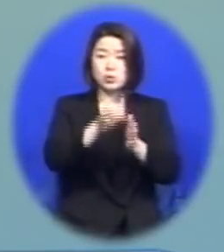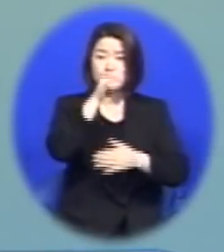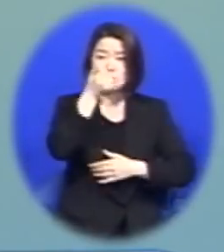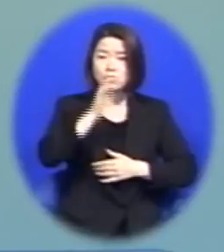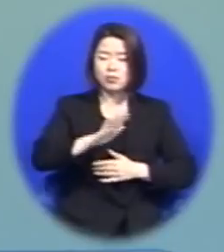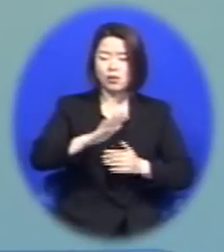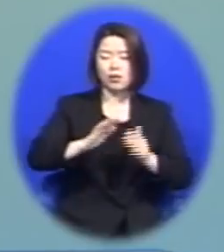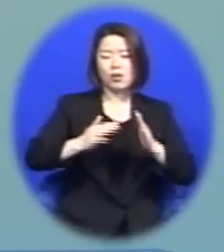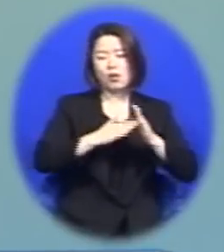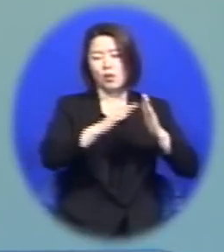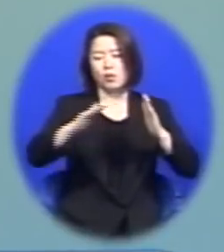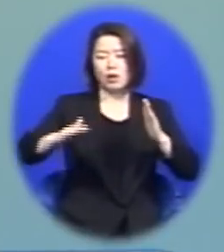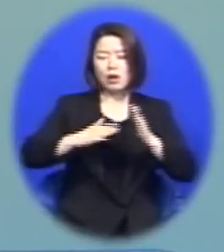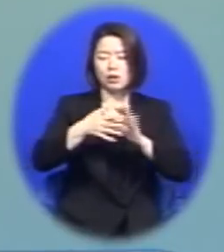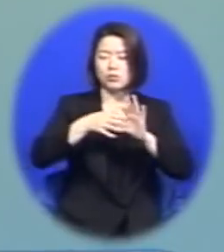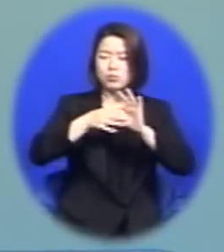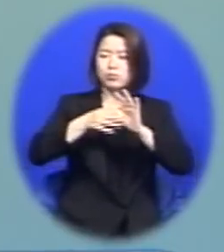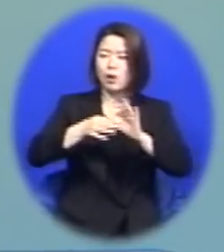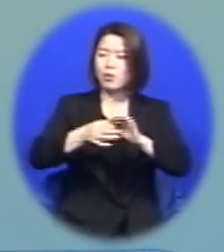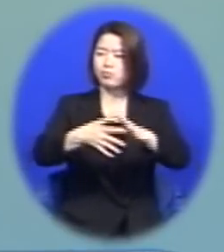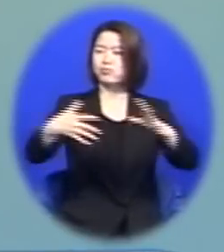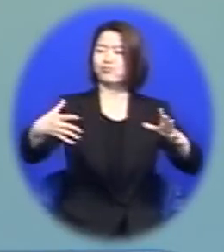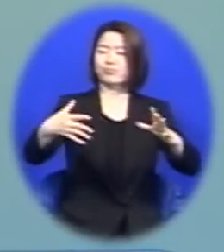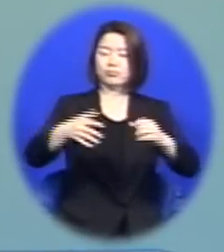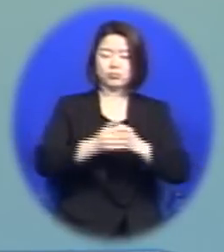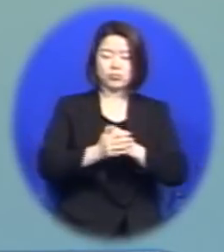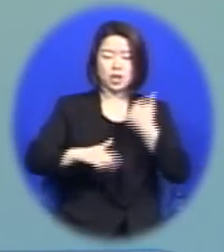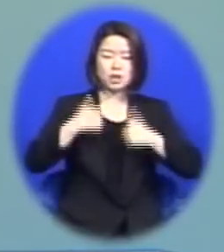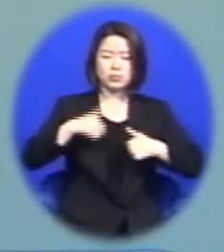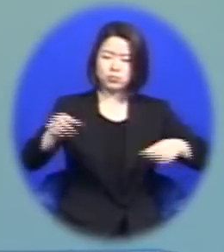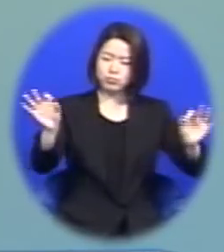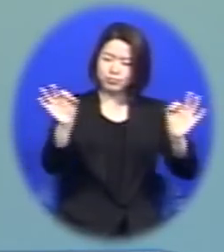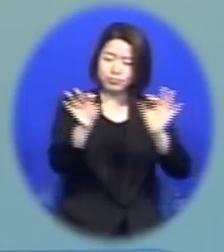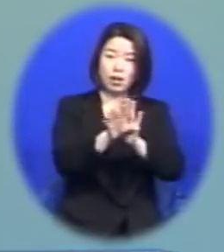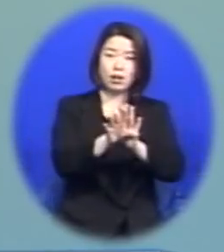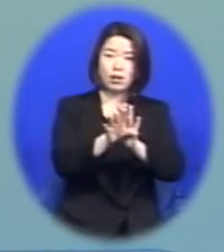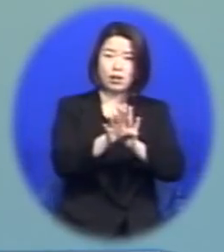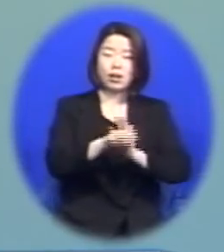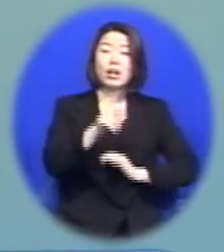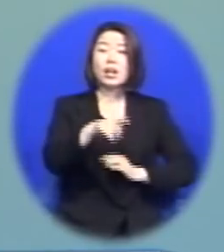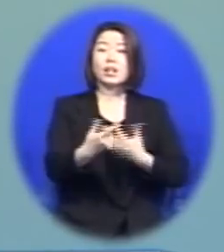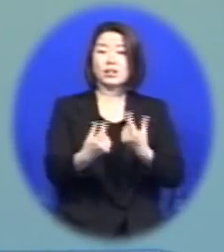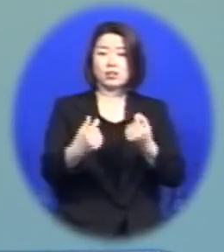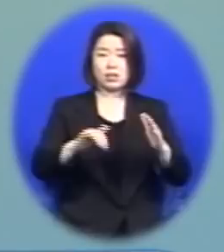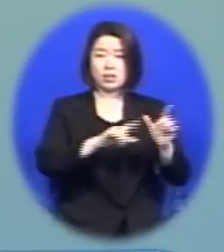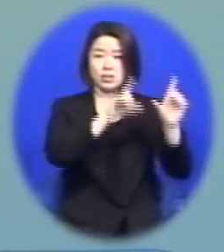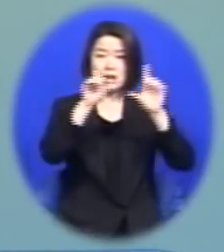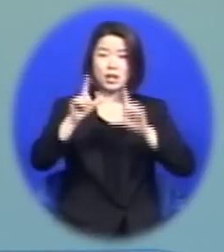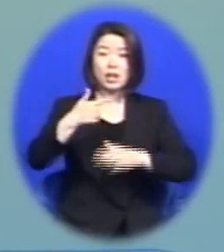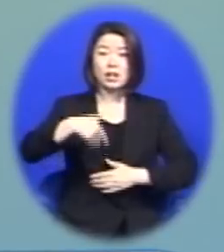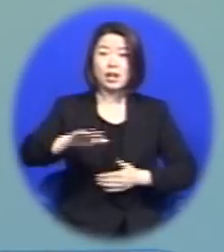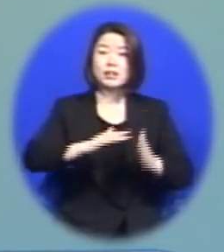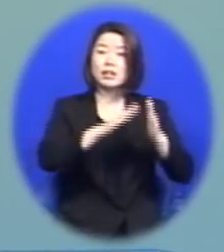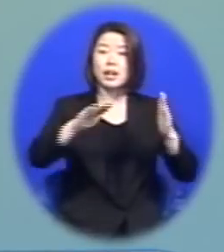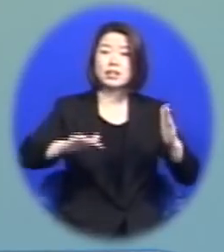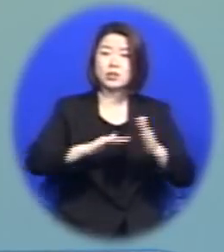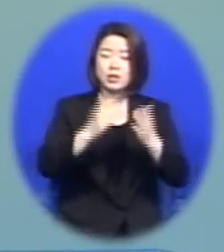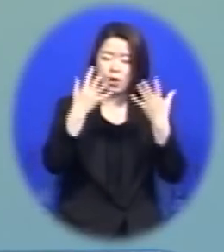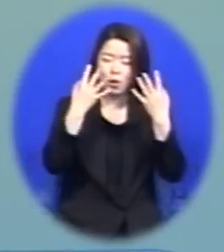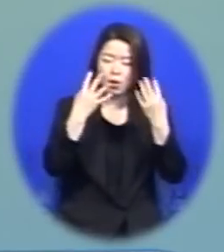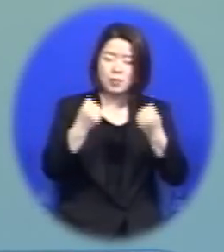깨어진 것 때문에 기쁨 다 사라지고 그렇게 사는 가정들이 얼마나 많은지